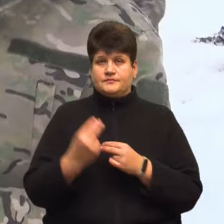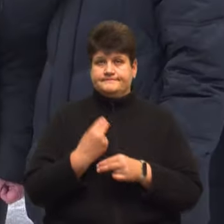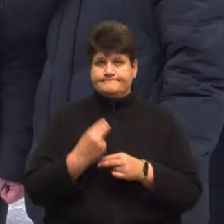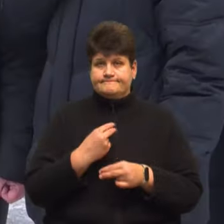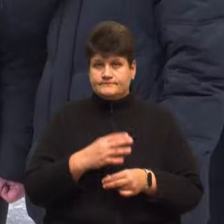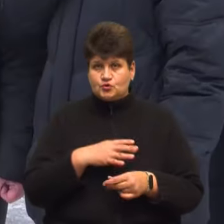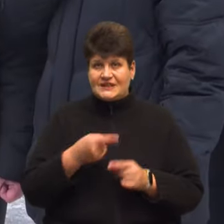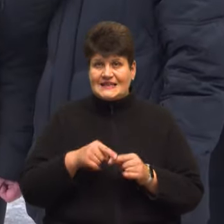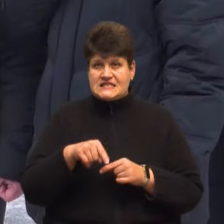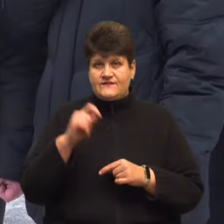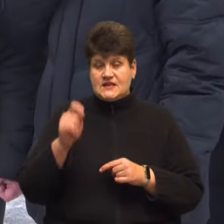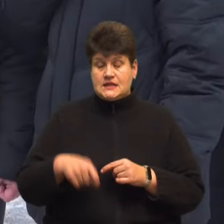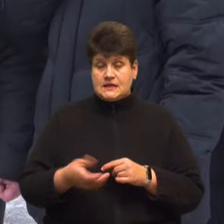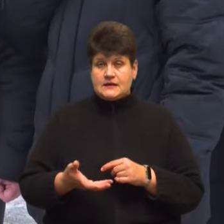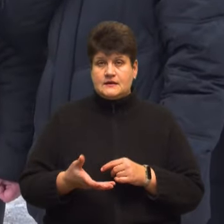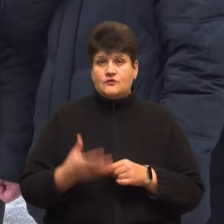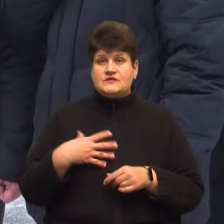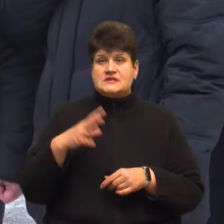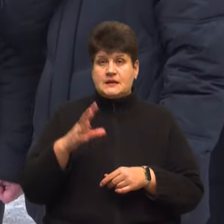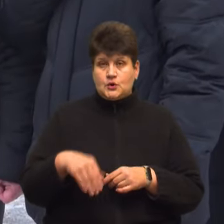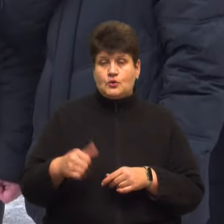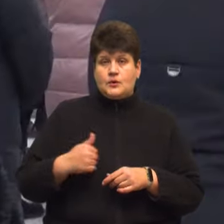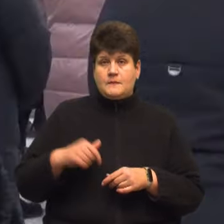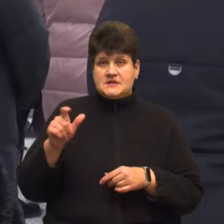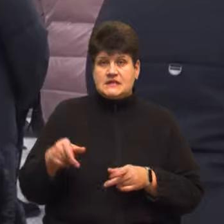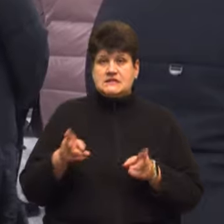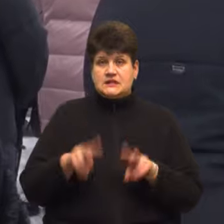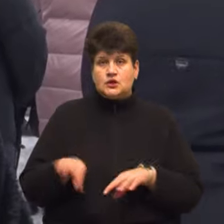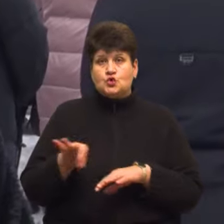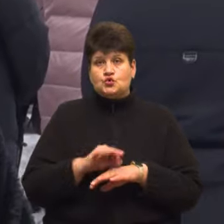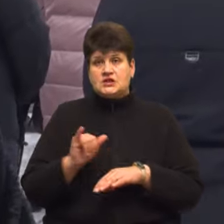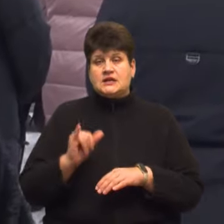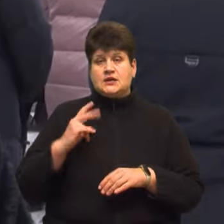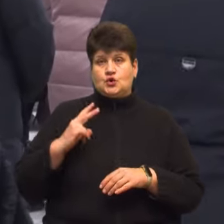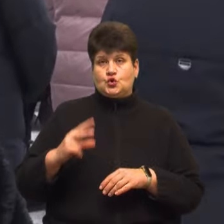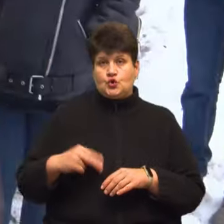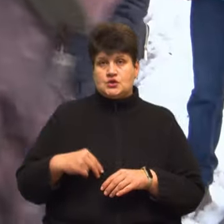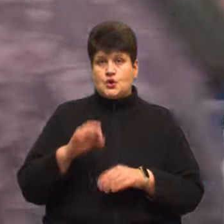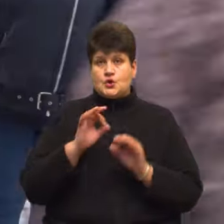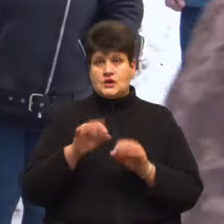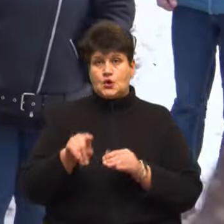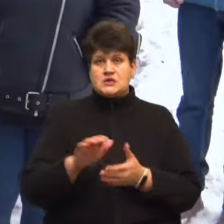війні у загиблого бійця залишилася дружина та донька розповіла його знайома Надія